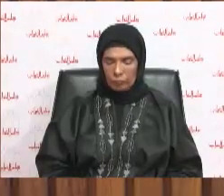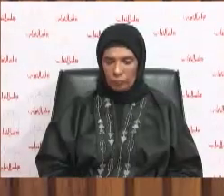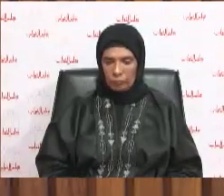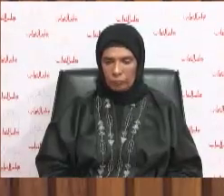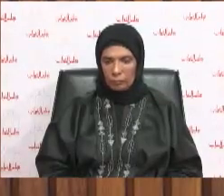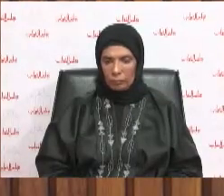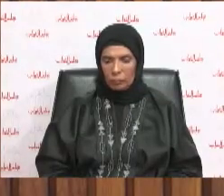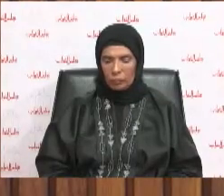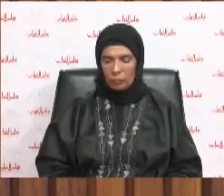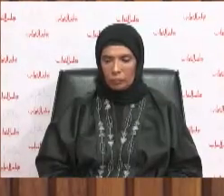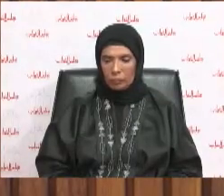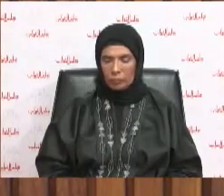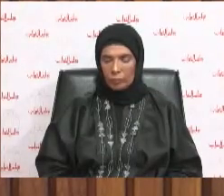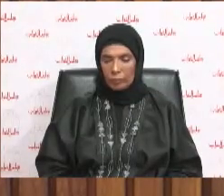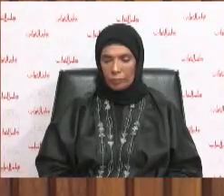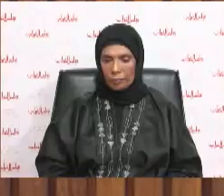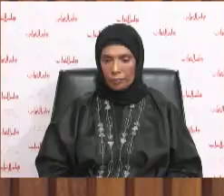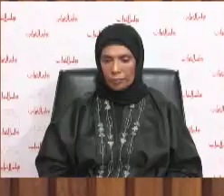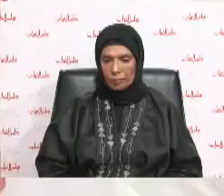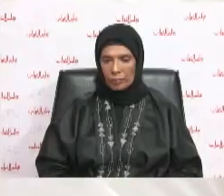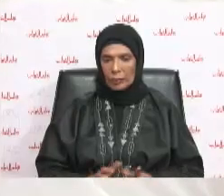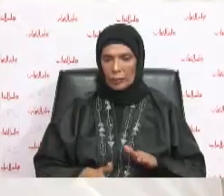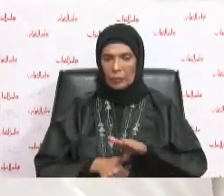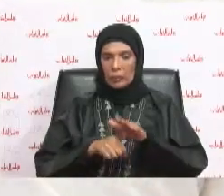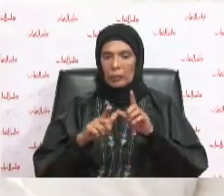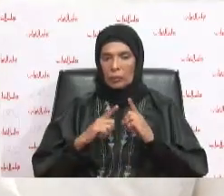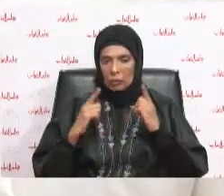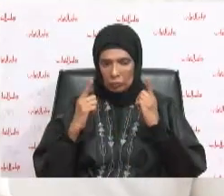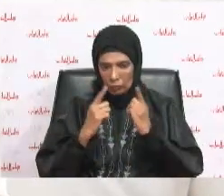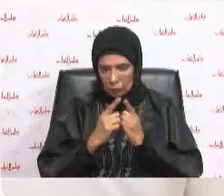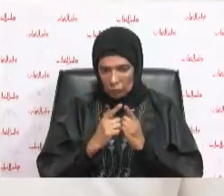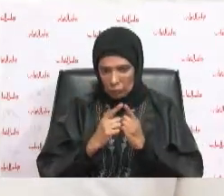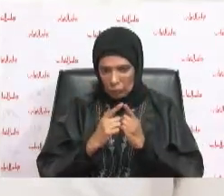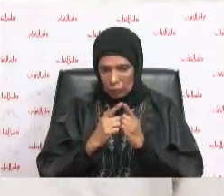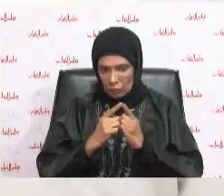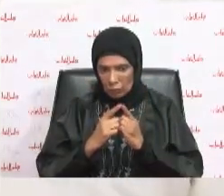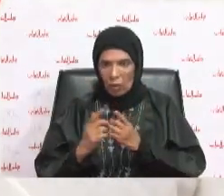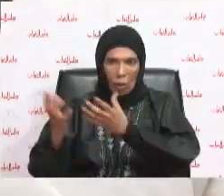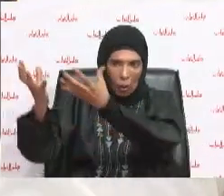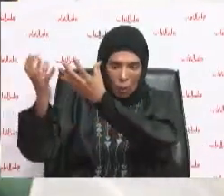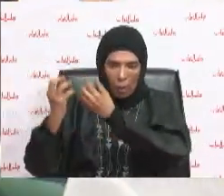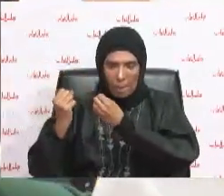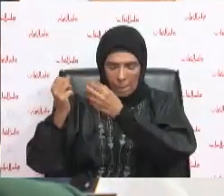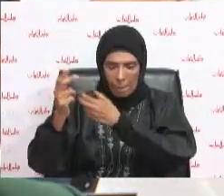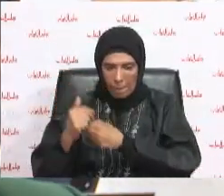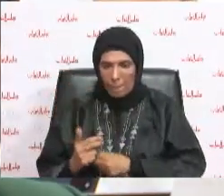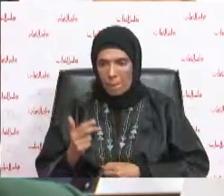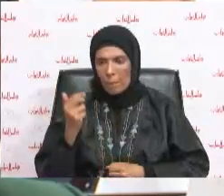الأسطر القادمة. كما ذكر رئيس اللجنة، الواردات من المواد الغذائية هي